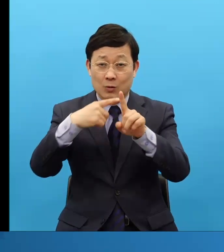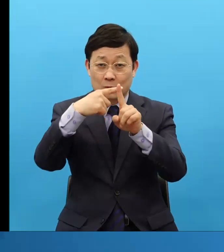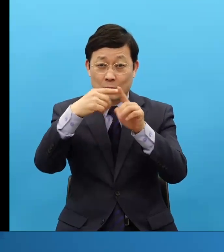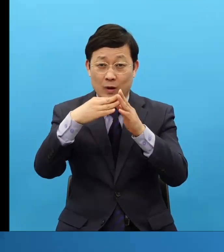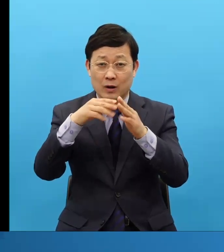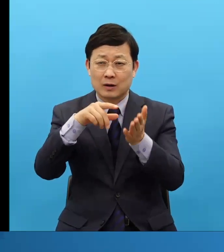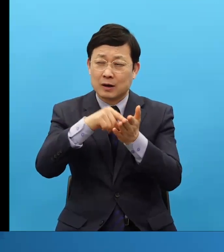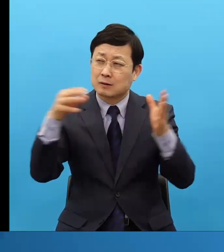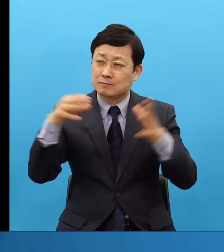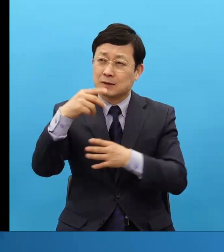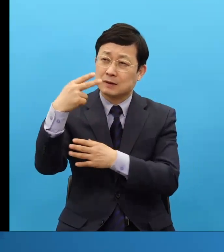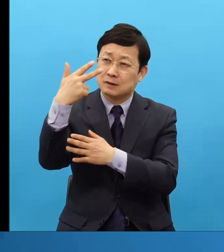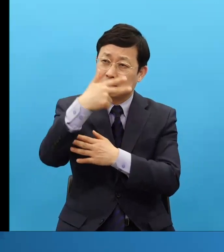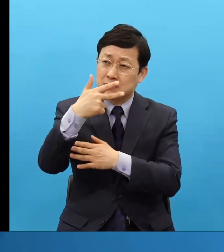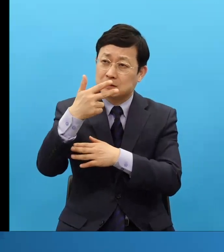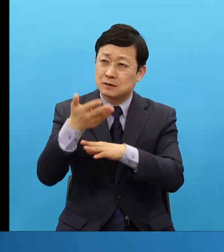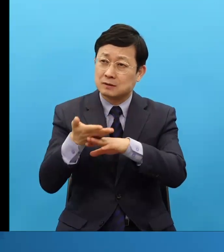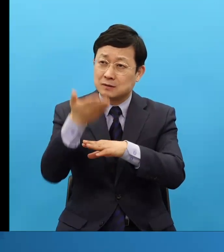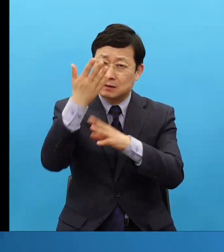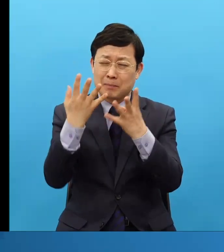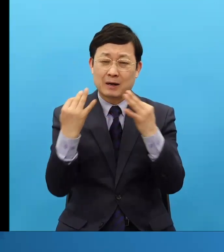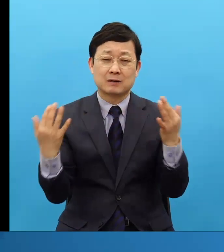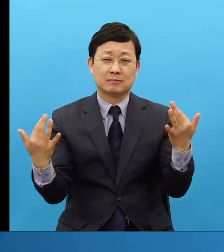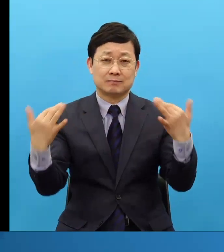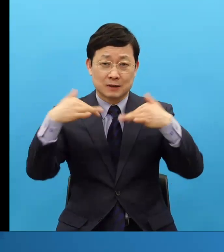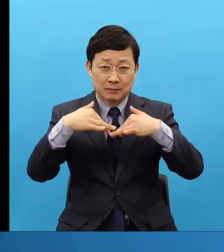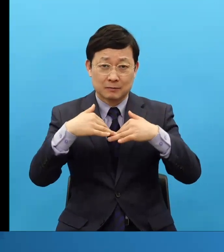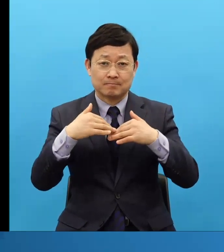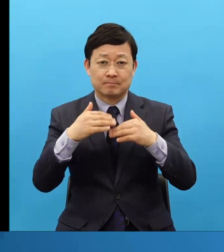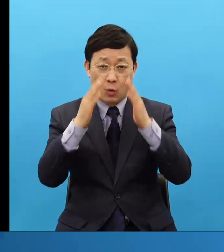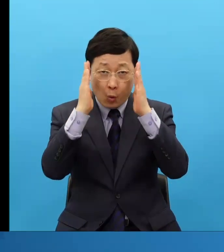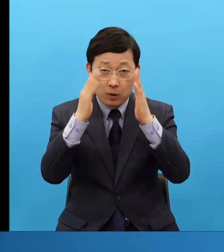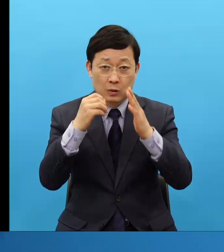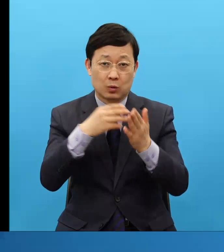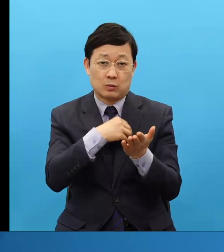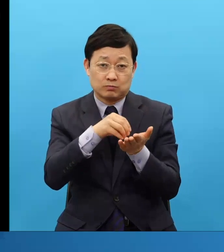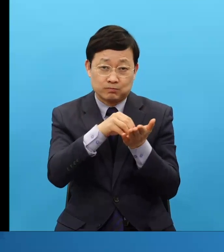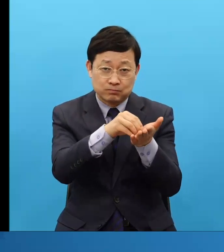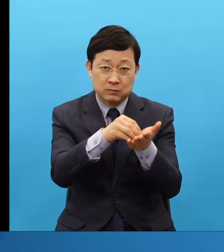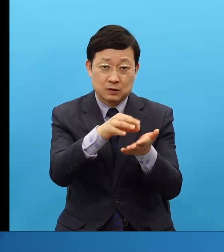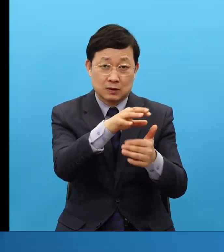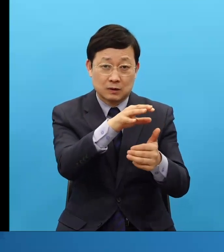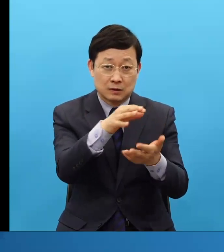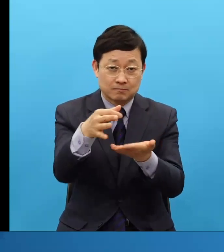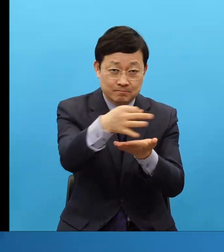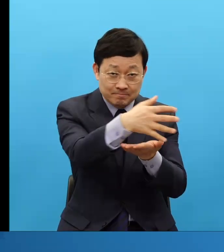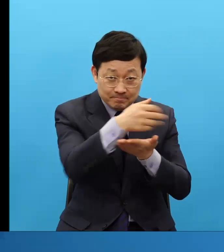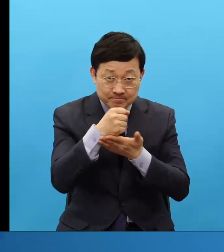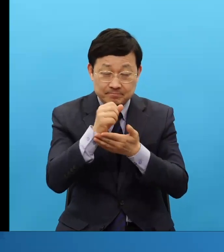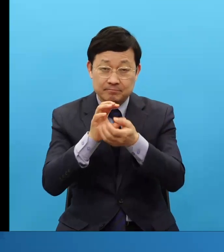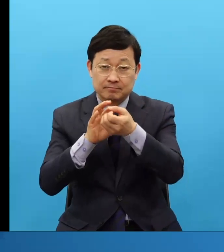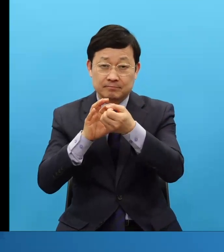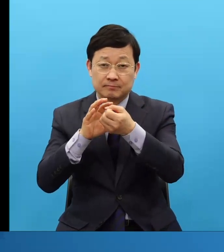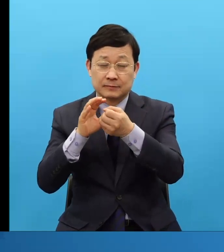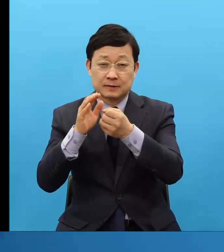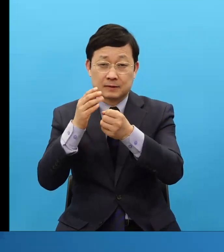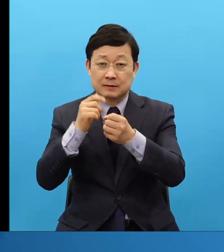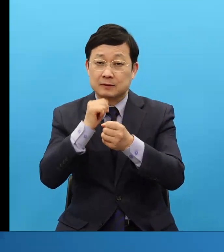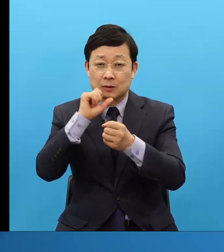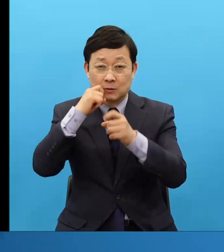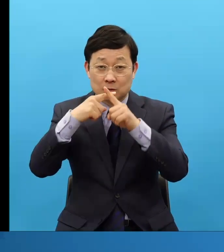7,198명이 참여해서 등록 헌금과 미래교회 헌금으로 약 4억 6,500만